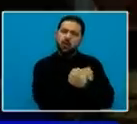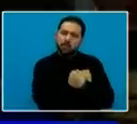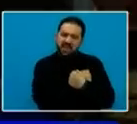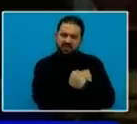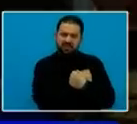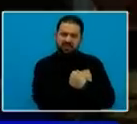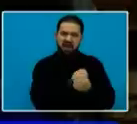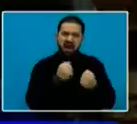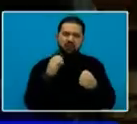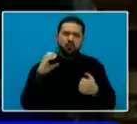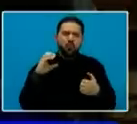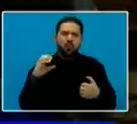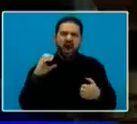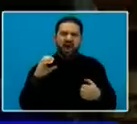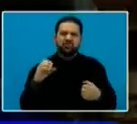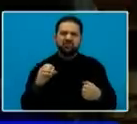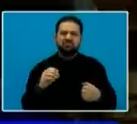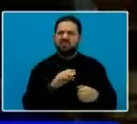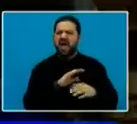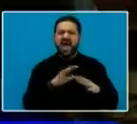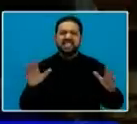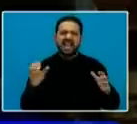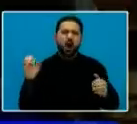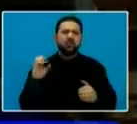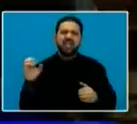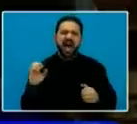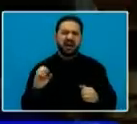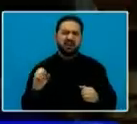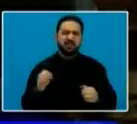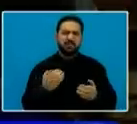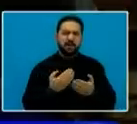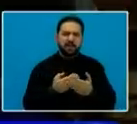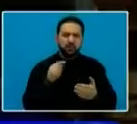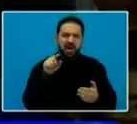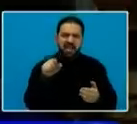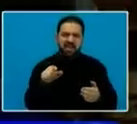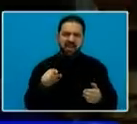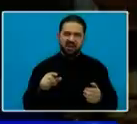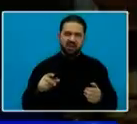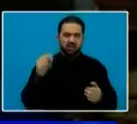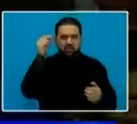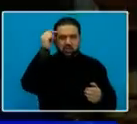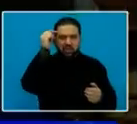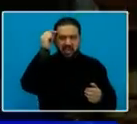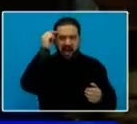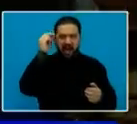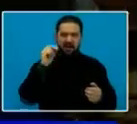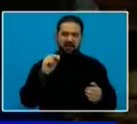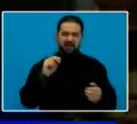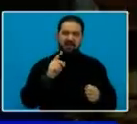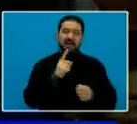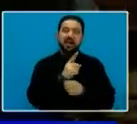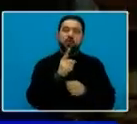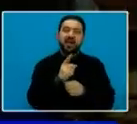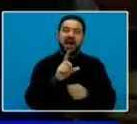curaj teribil, un curaj admirabil. De ce? Pentru că era sigur, era ferm convins de faptul